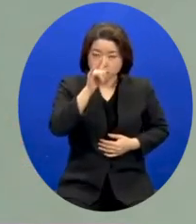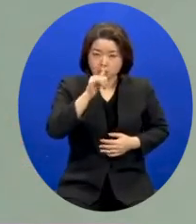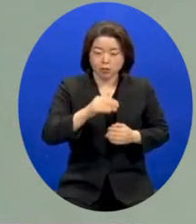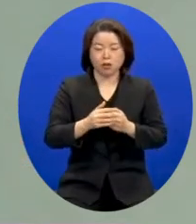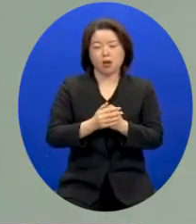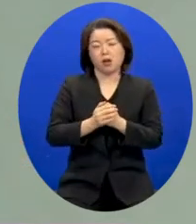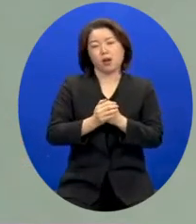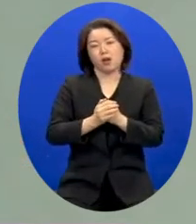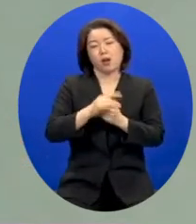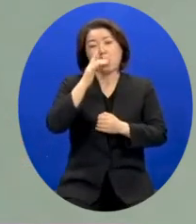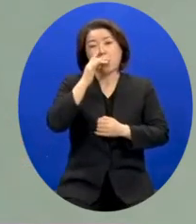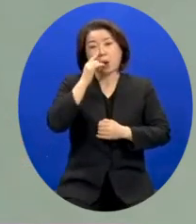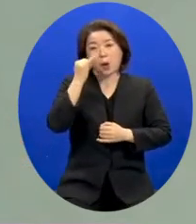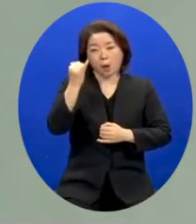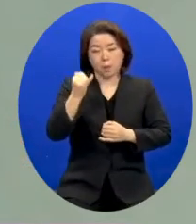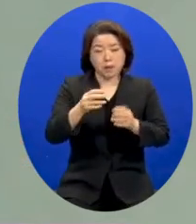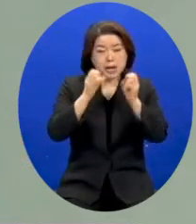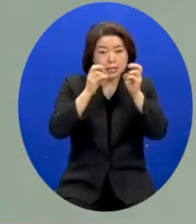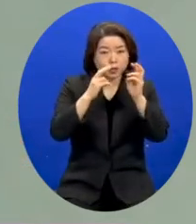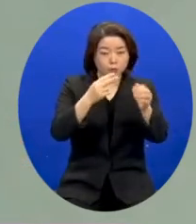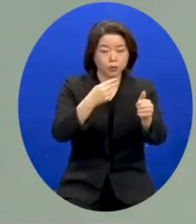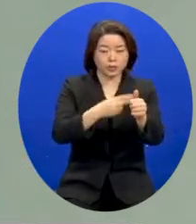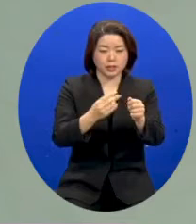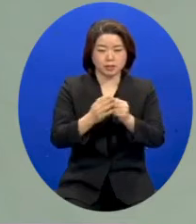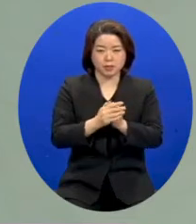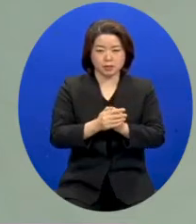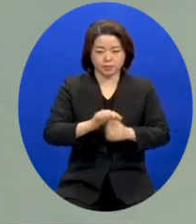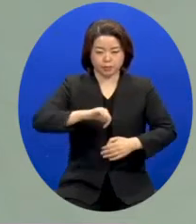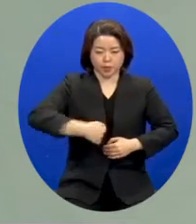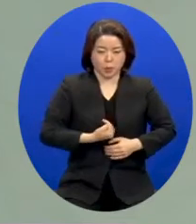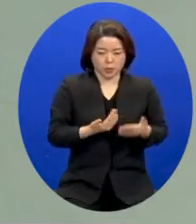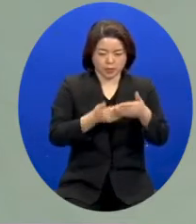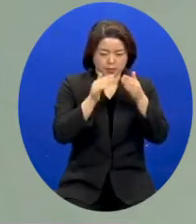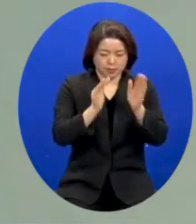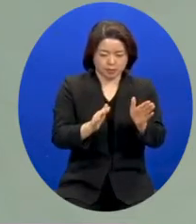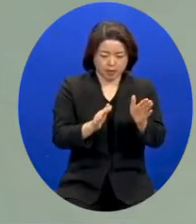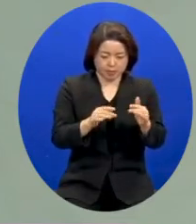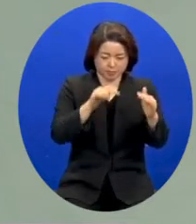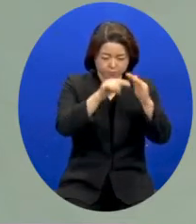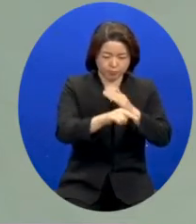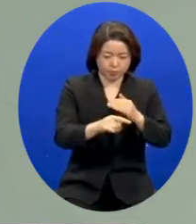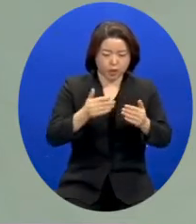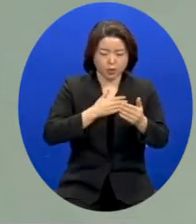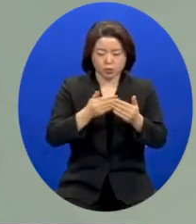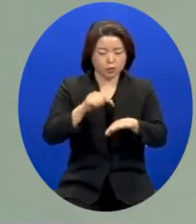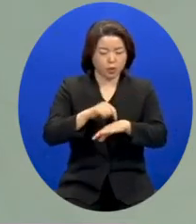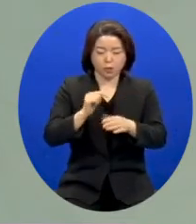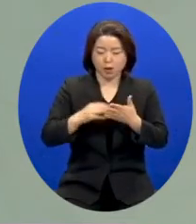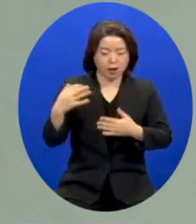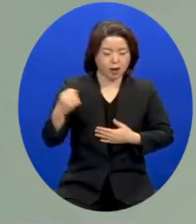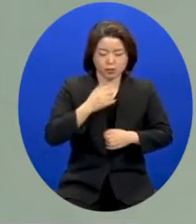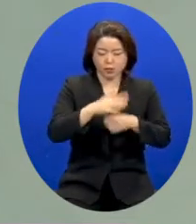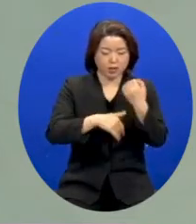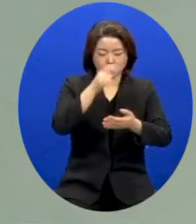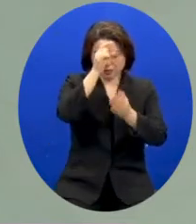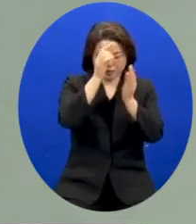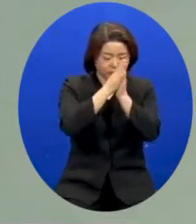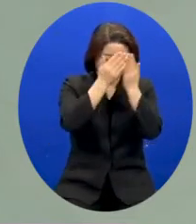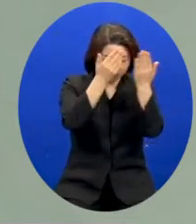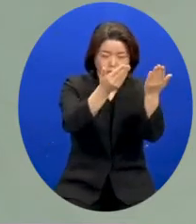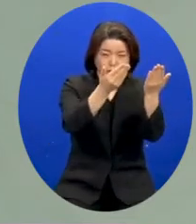캐롤라인 선교사님이 골방에 들어갔습니다. 두려운 마음을 가지고 하나님께 기도했어요. 그런데 기도